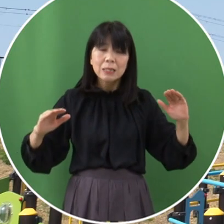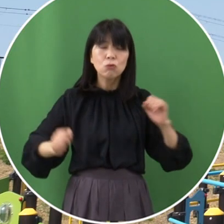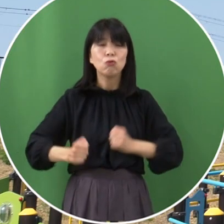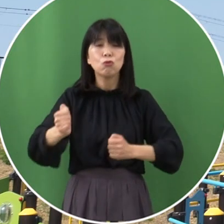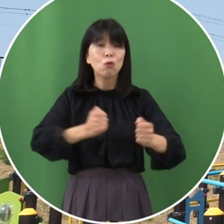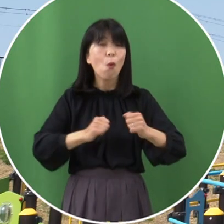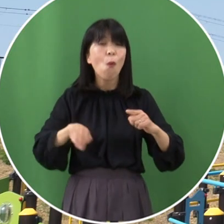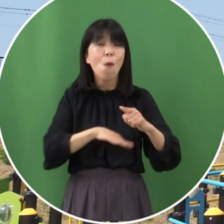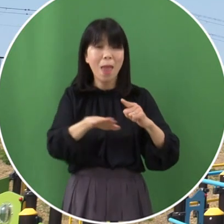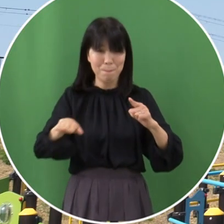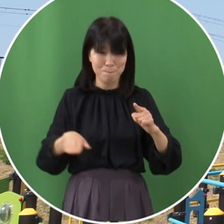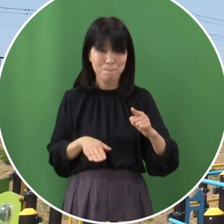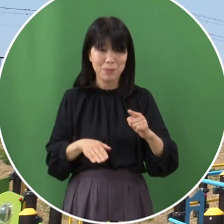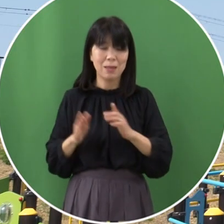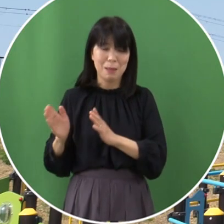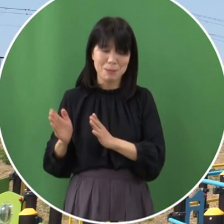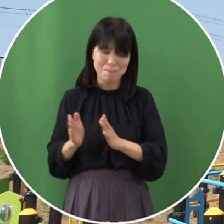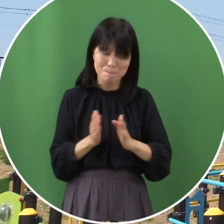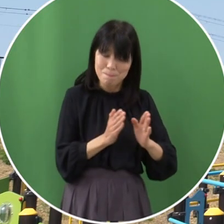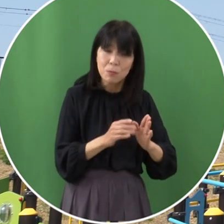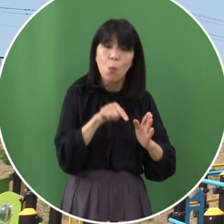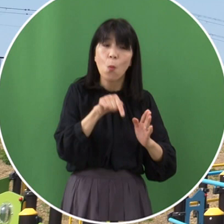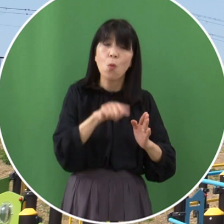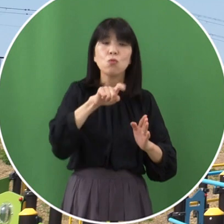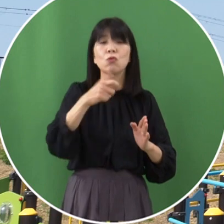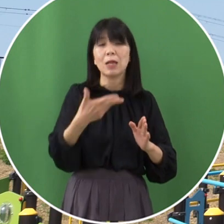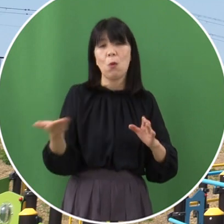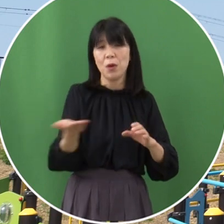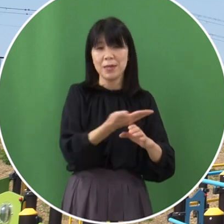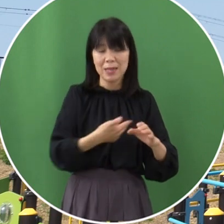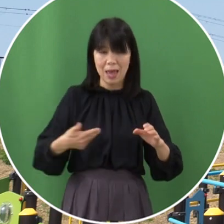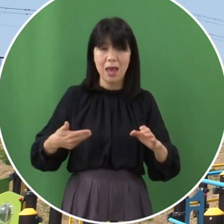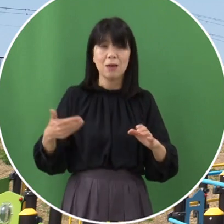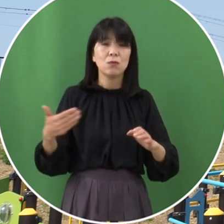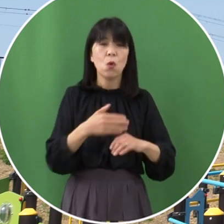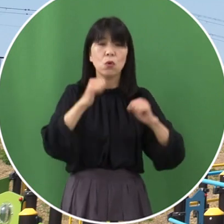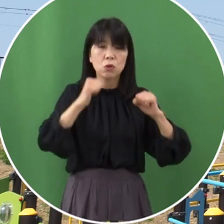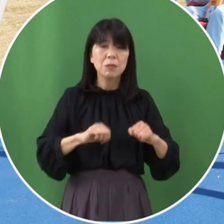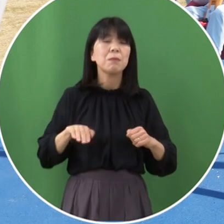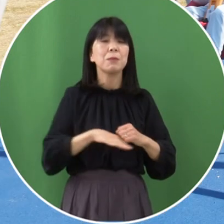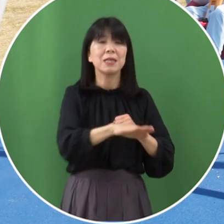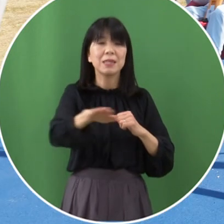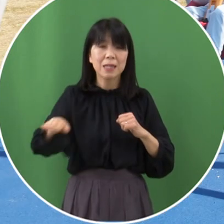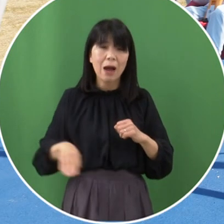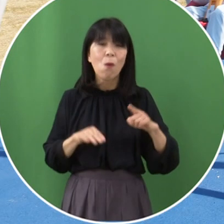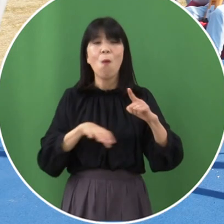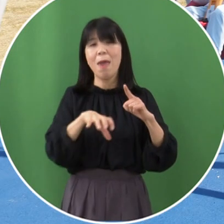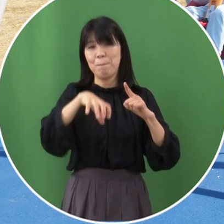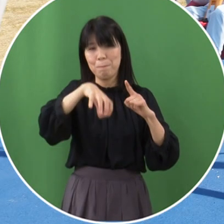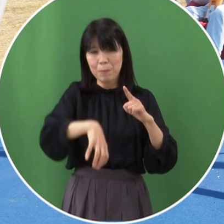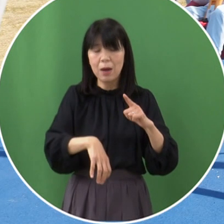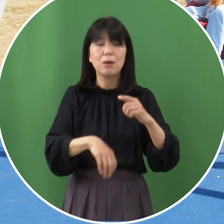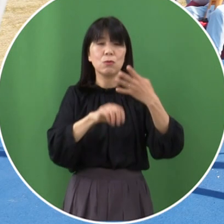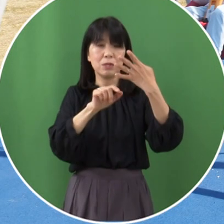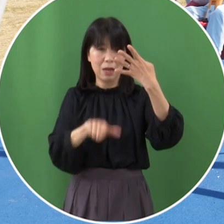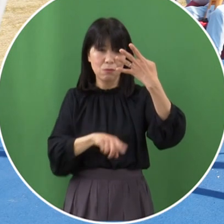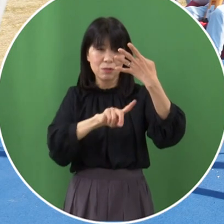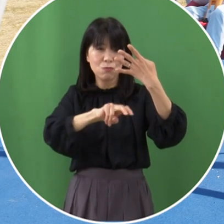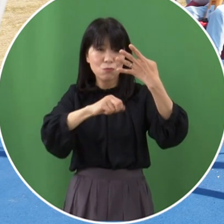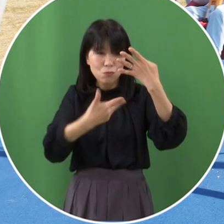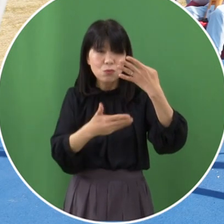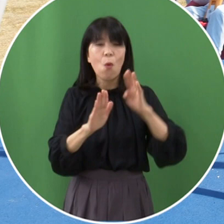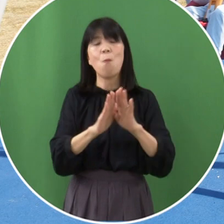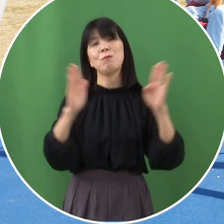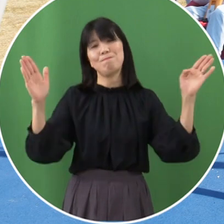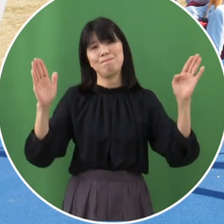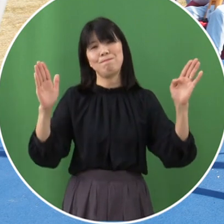17号池魚住みんな公園がいよいよ4月29日にオープンします。みんなが使えるグラウンドや広場に加え、